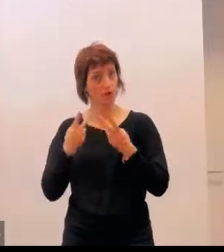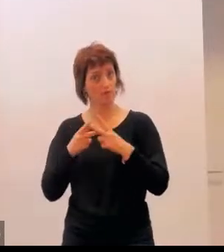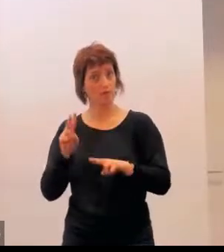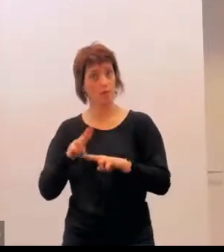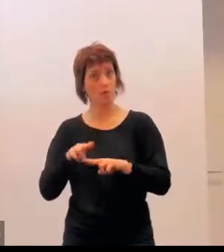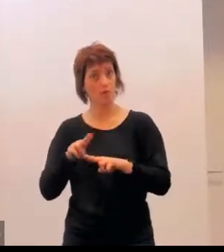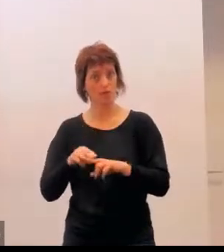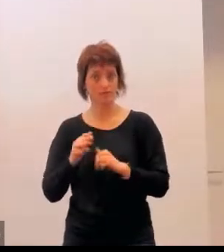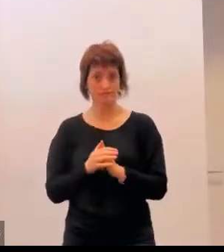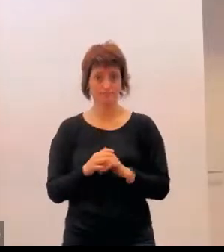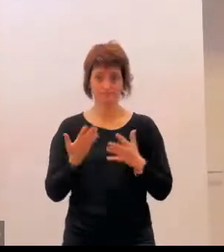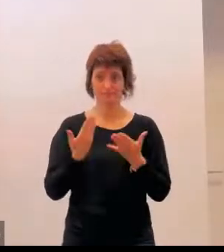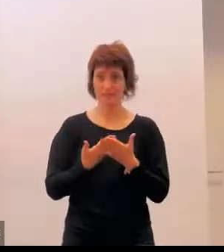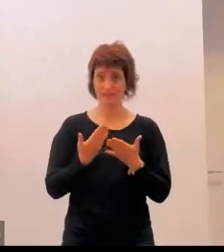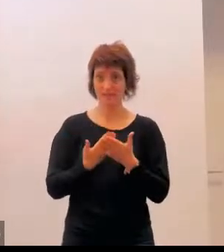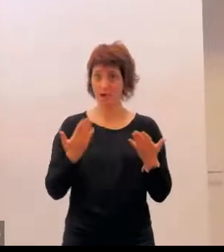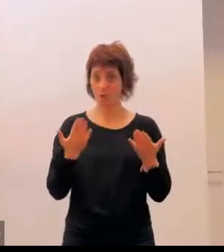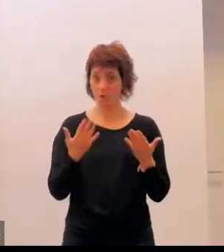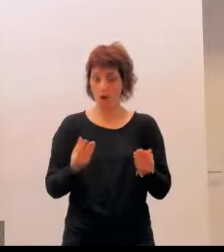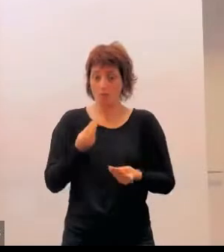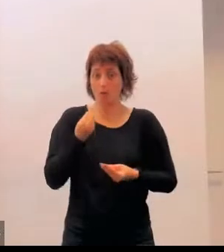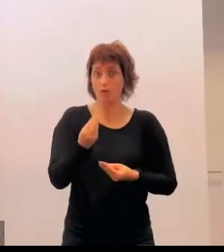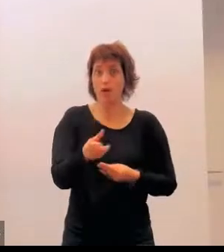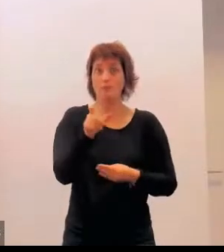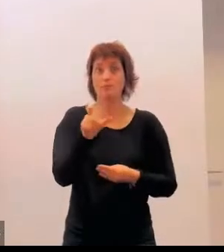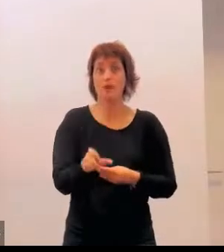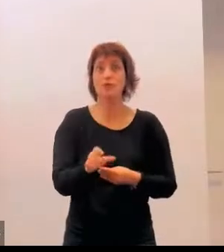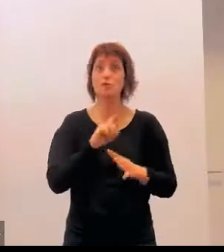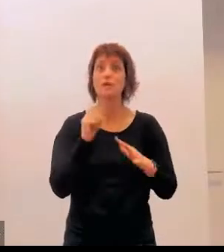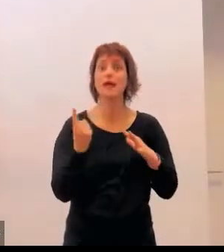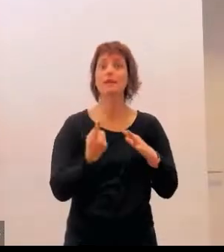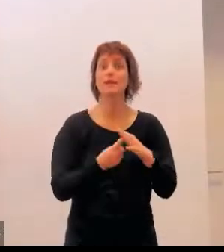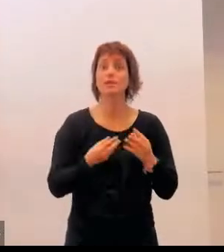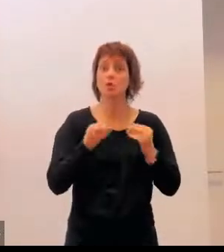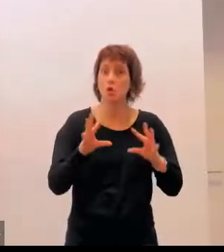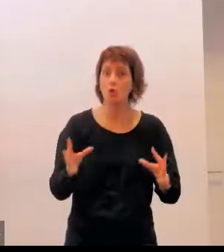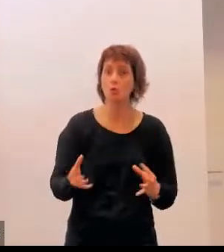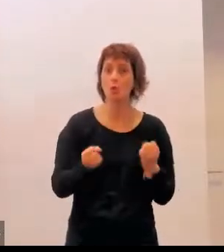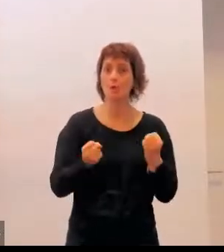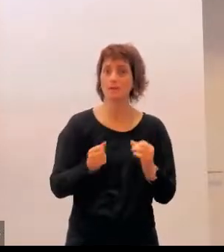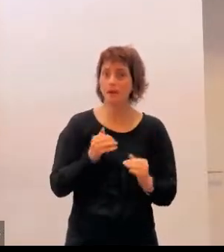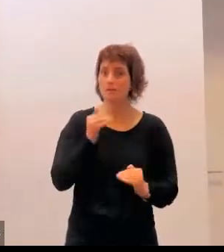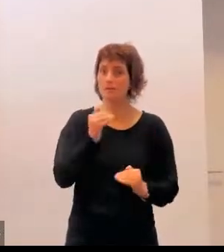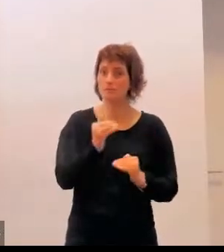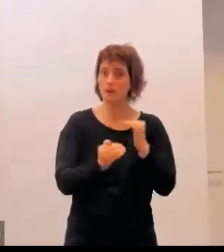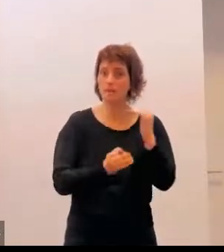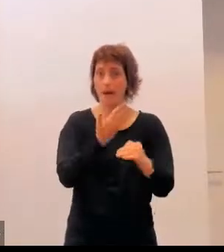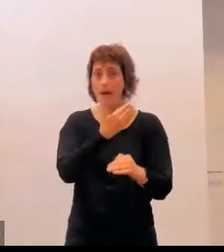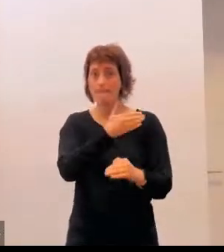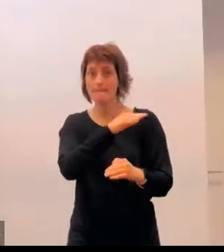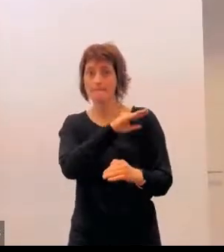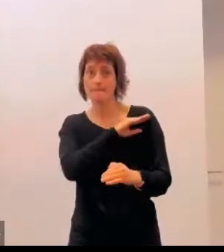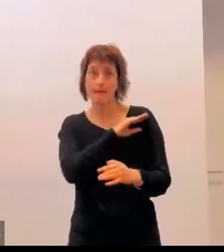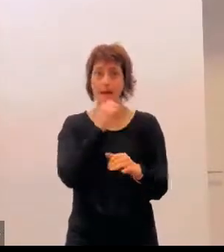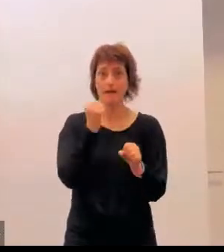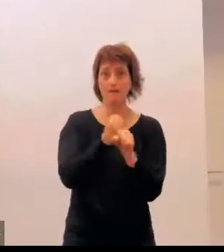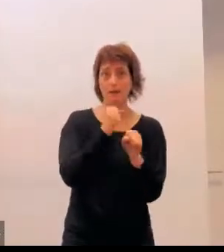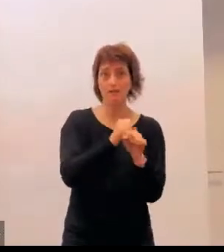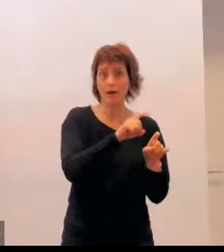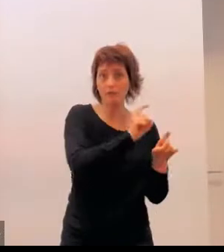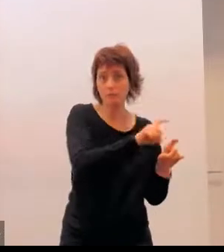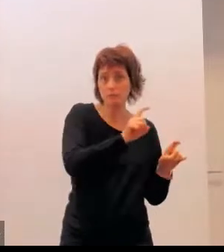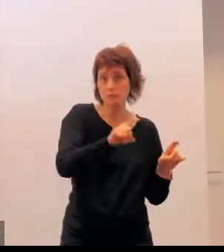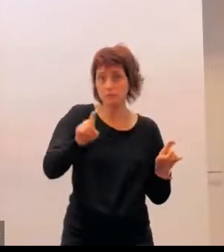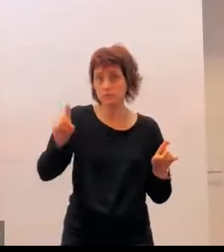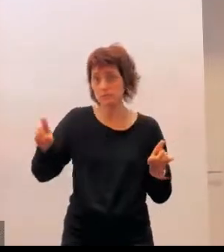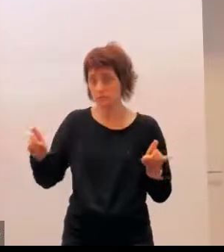donc à la montée en compétences des salariés en insertion par la réalisation de diverses prestations.